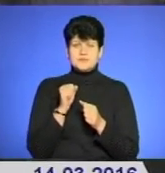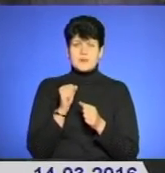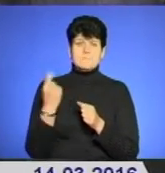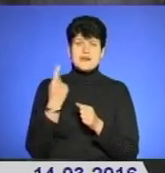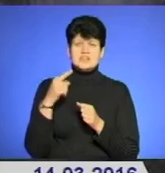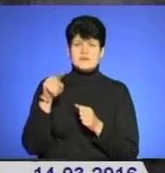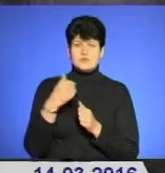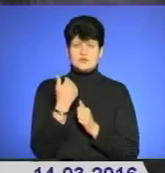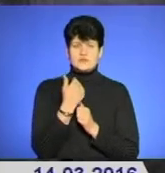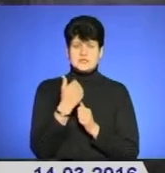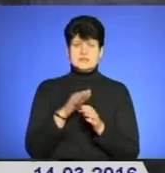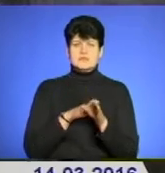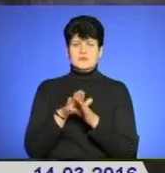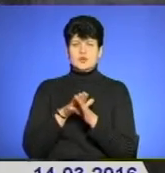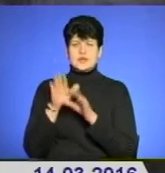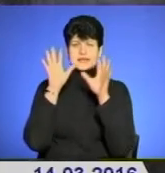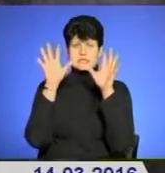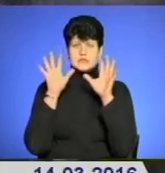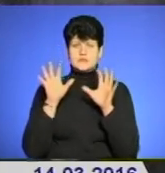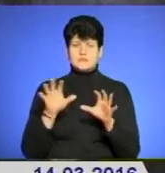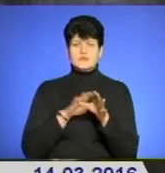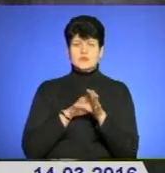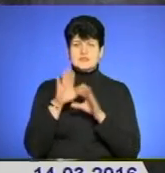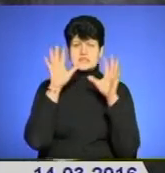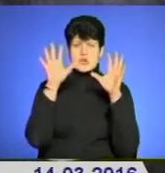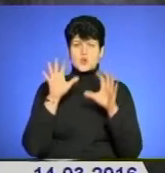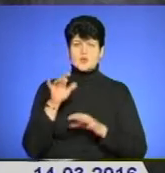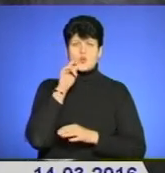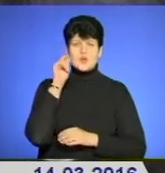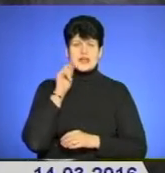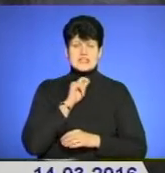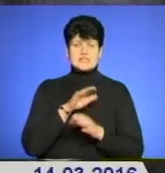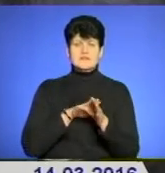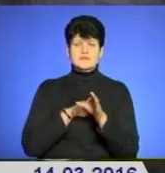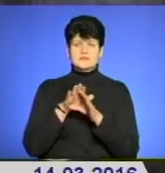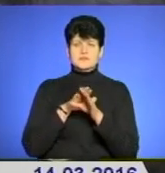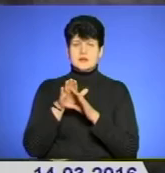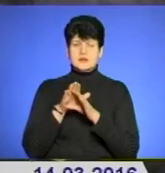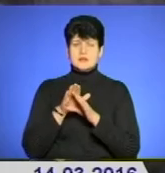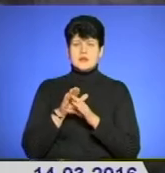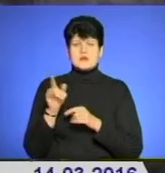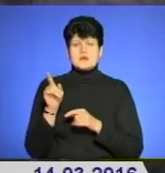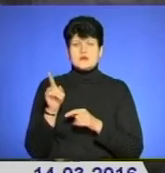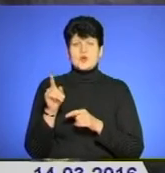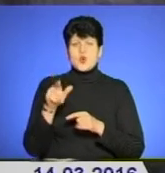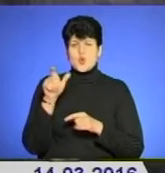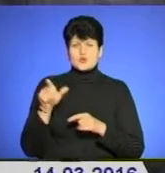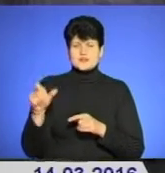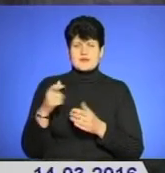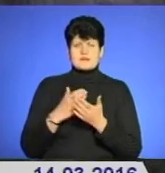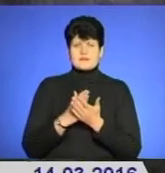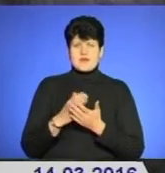– це дотримання законодавства, дотримання законів України, дотримання моральних людських якостей при виконанні